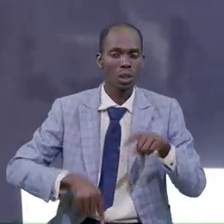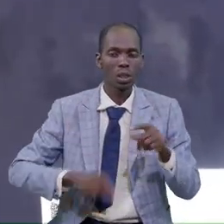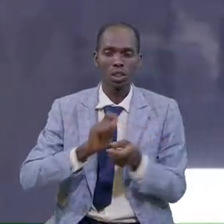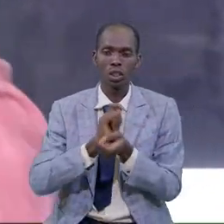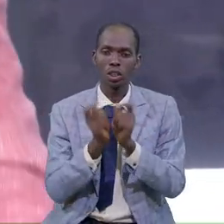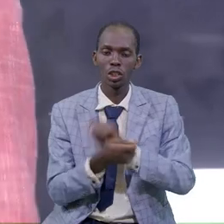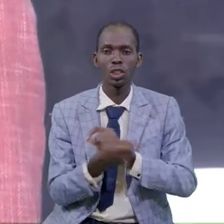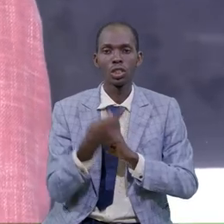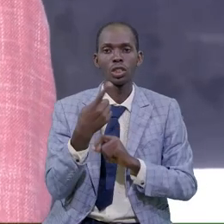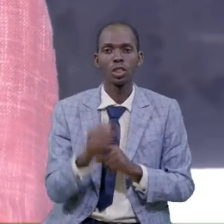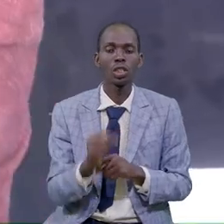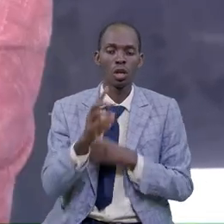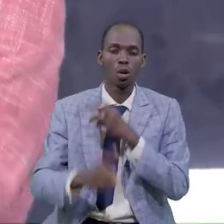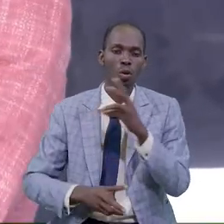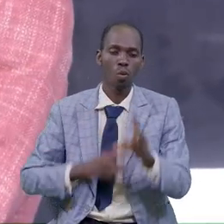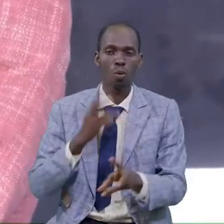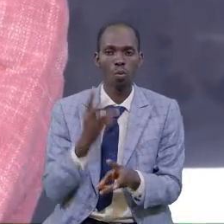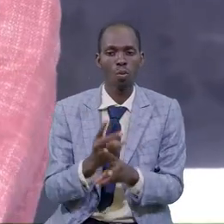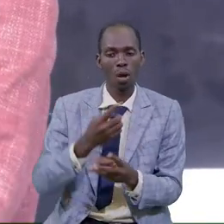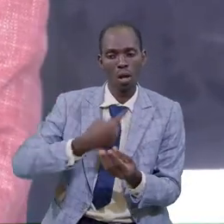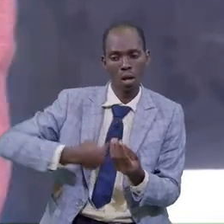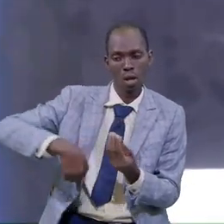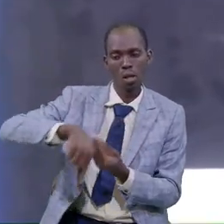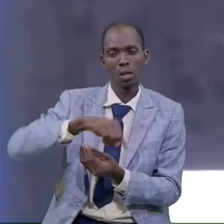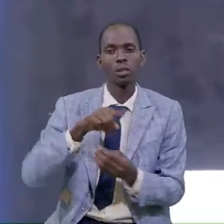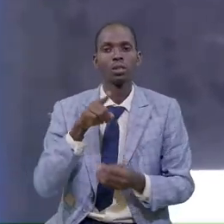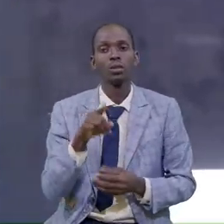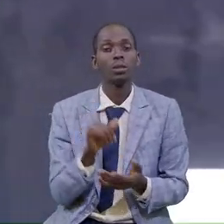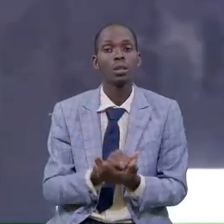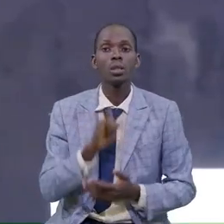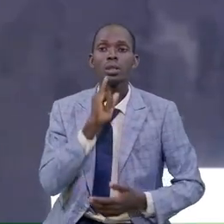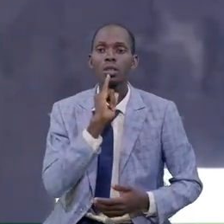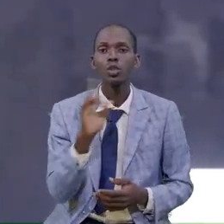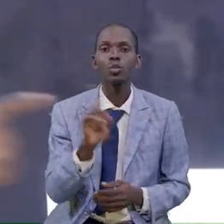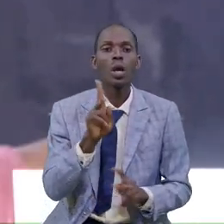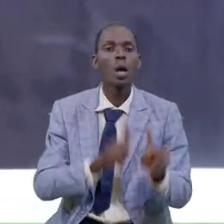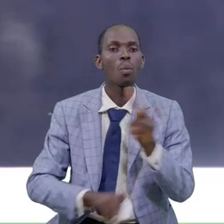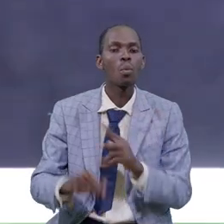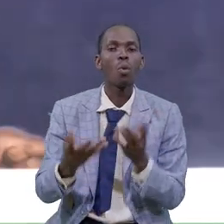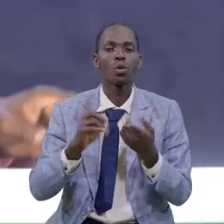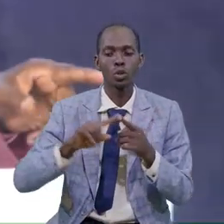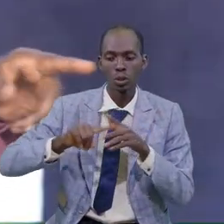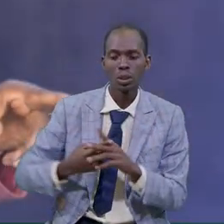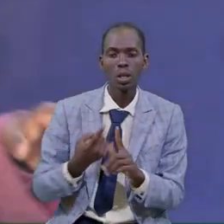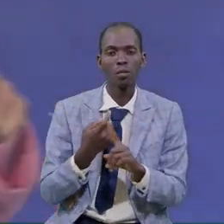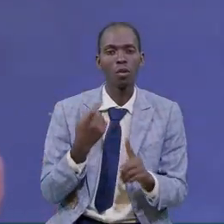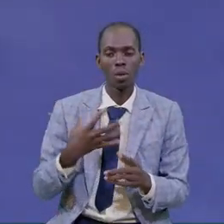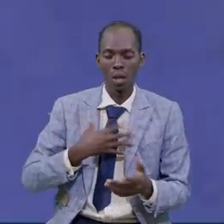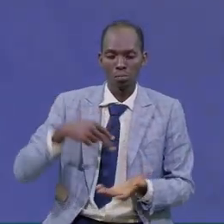monde autour de toi. C'est là où les gens veulent commencer et ils se lèvent et ils